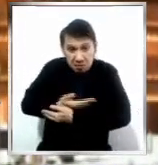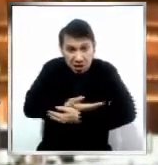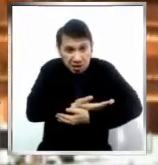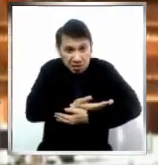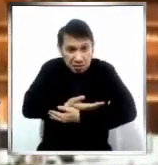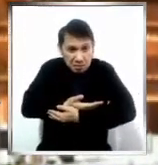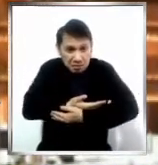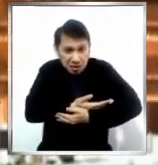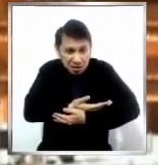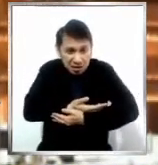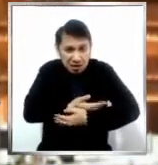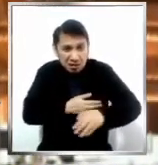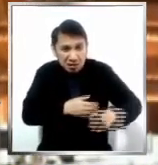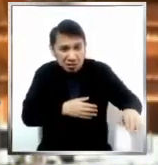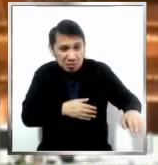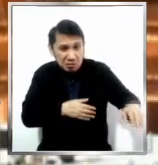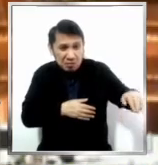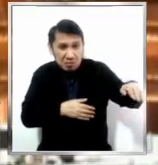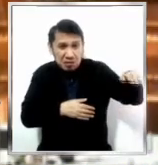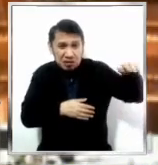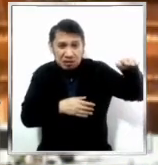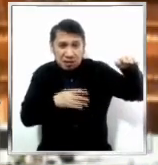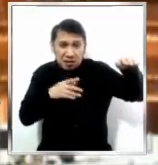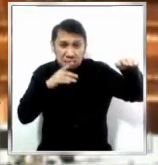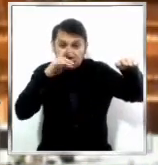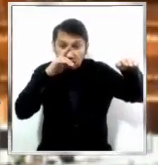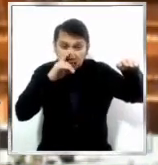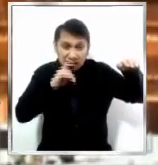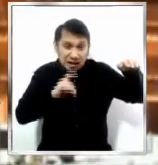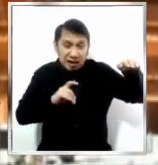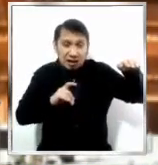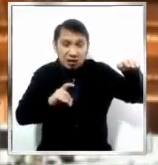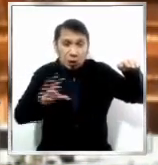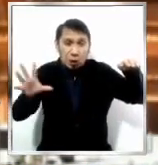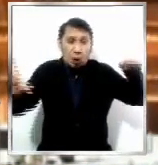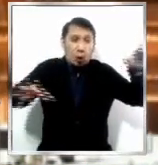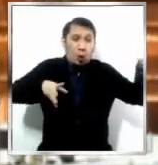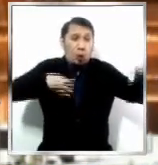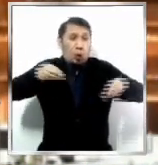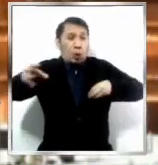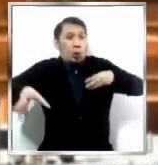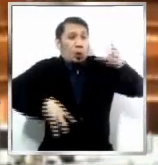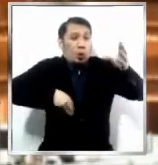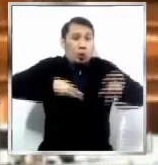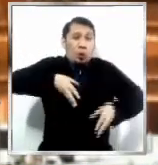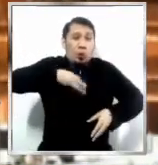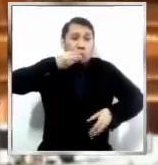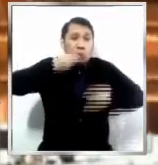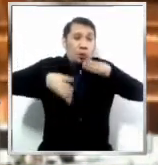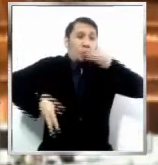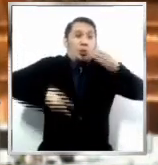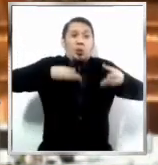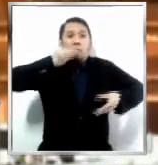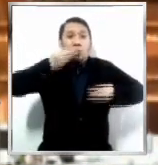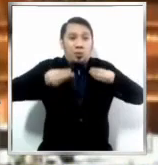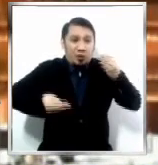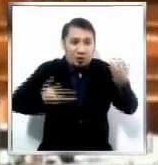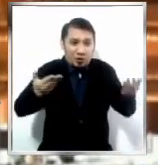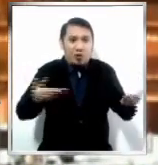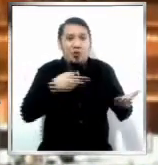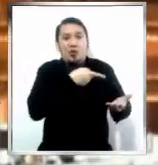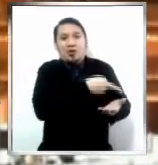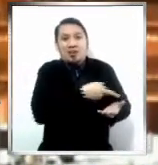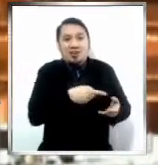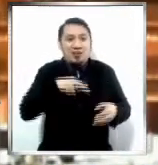how old they are now, hinigop nilang lahat ng ano, kagaw, kaya nagkaroon na sila ng